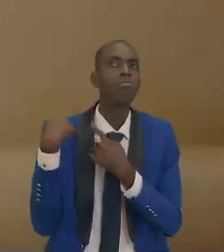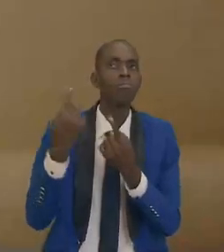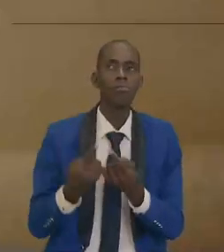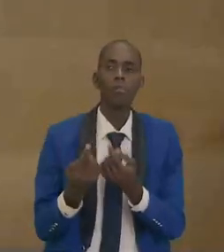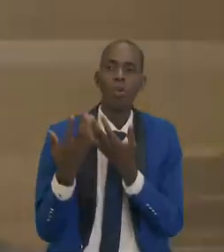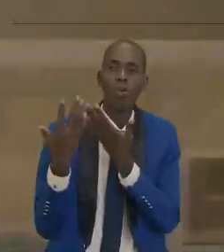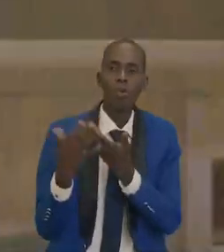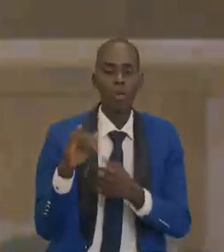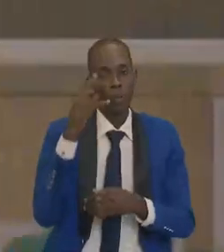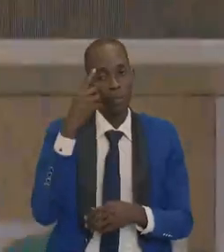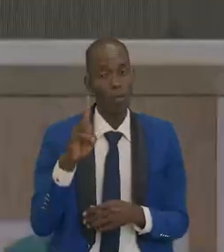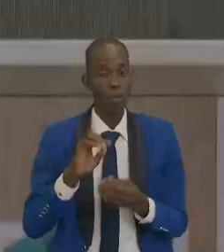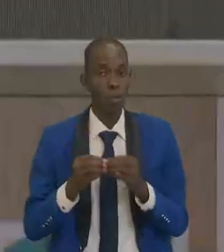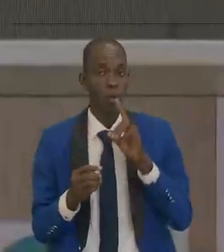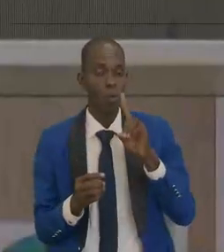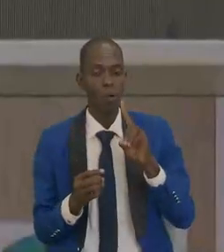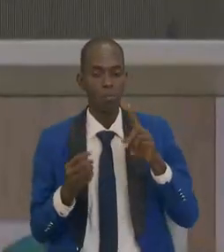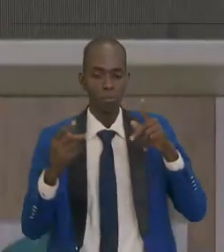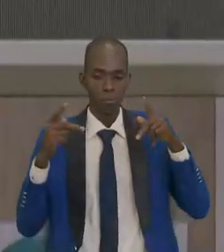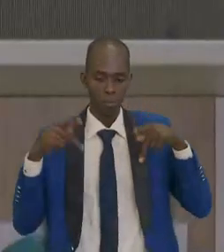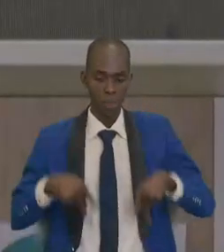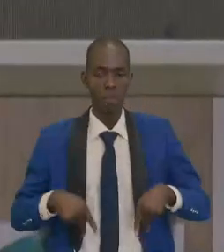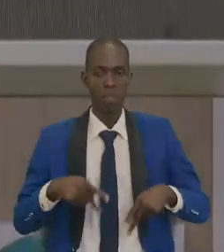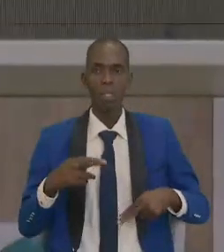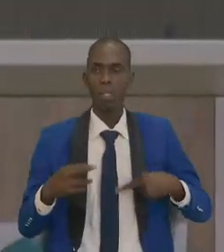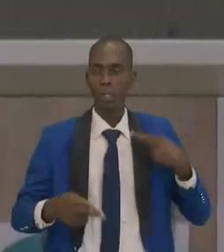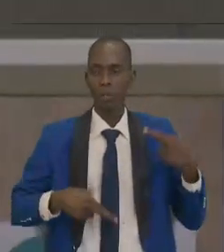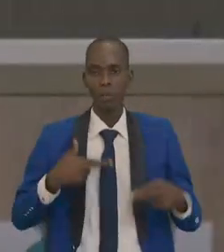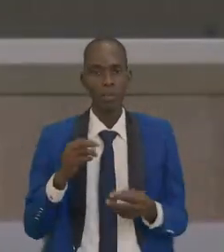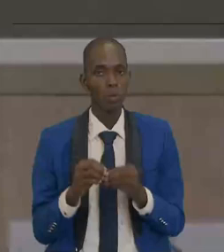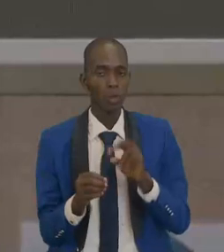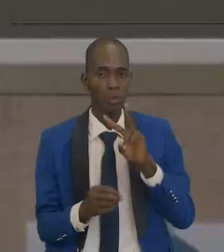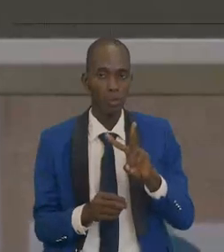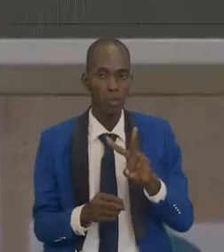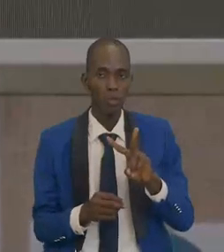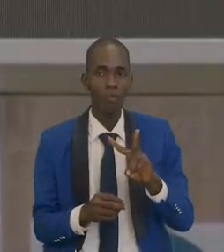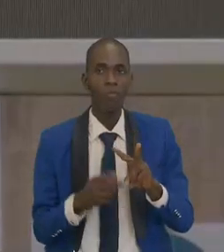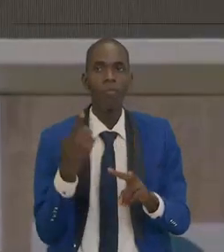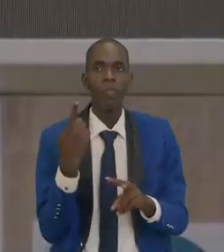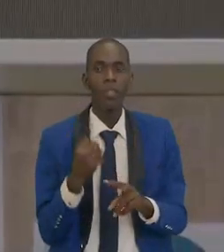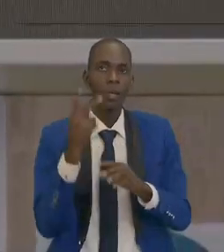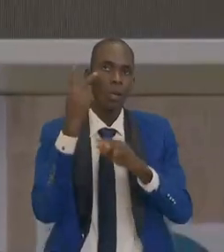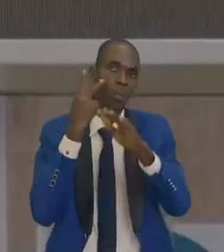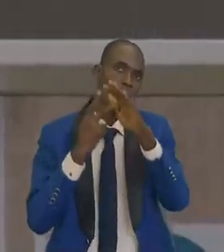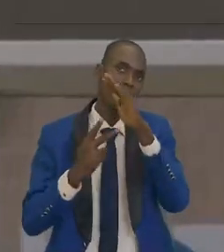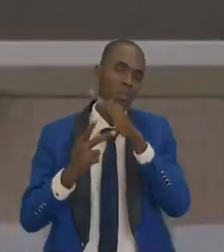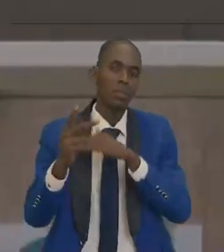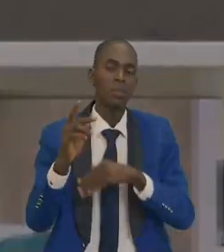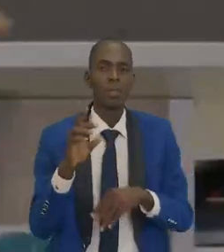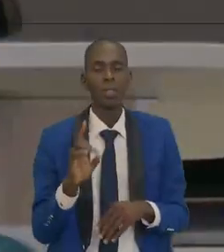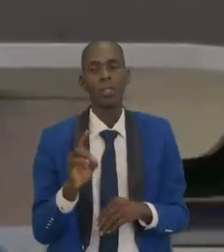Premièrement, réveil personnel. Deuxièmement, le réveil